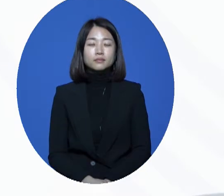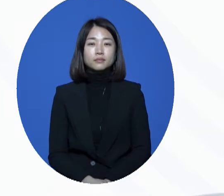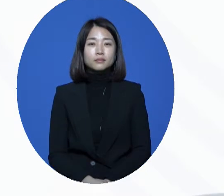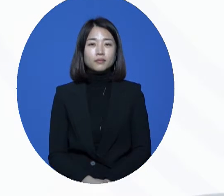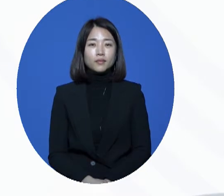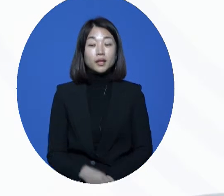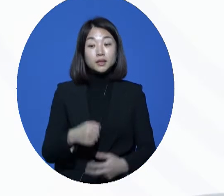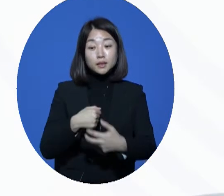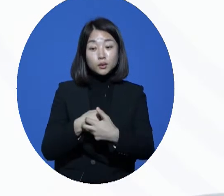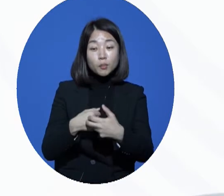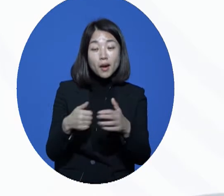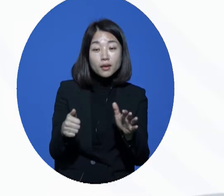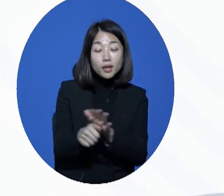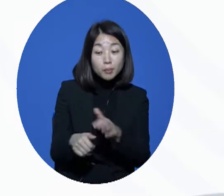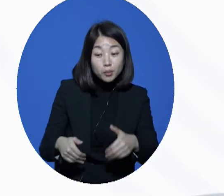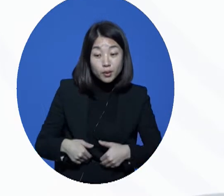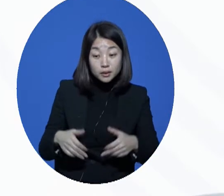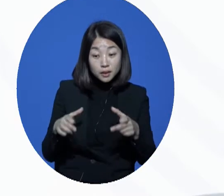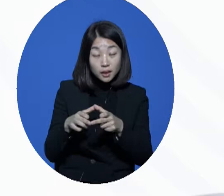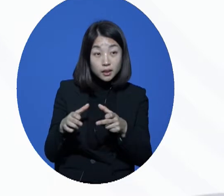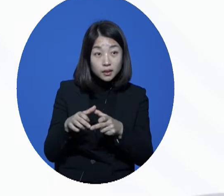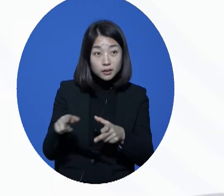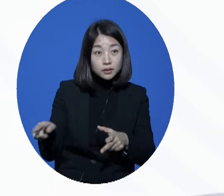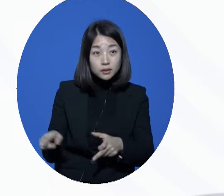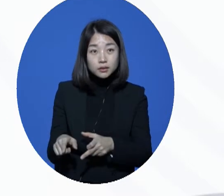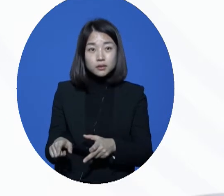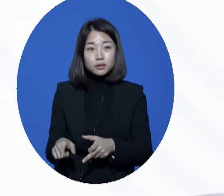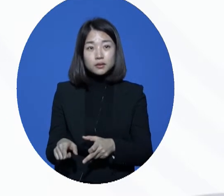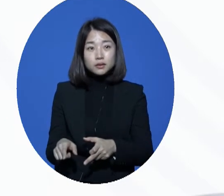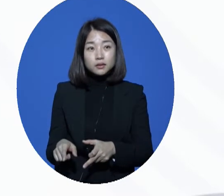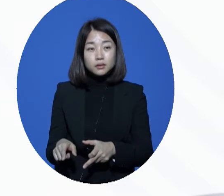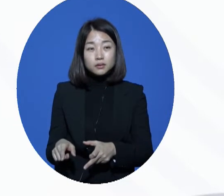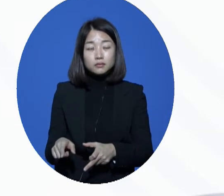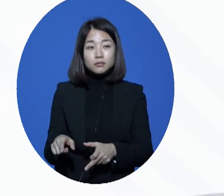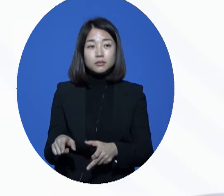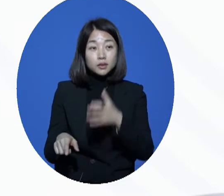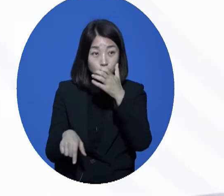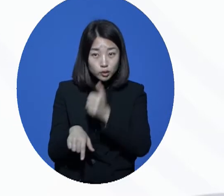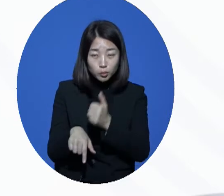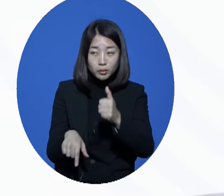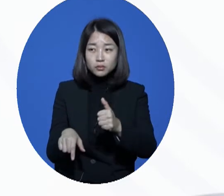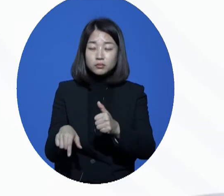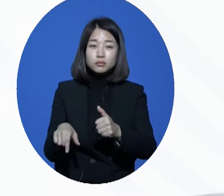현실에서는 의료적 접근이 필요할 때마다 오히려 등록된 사람들은 후순위가 됐습니다.